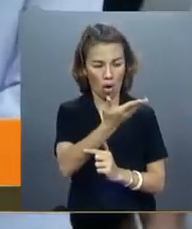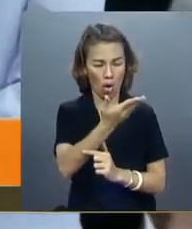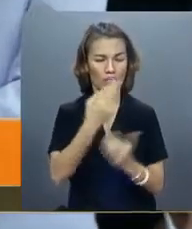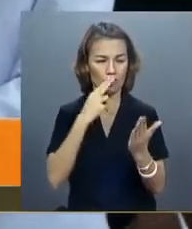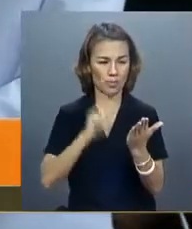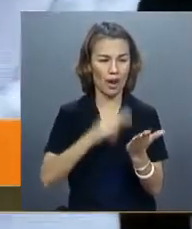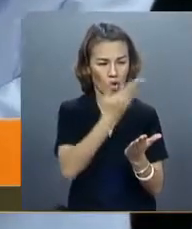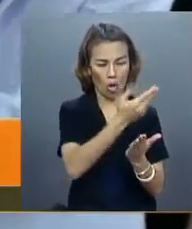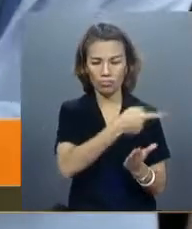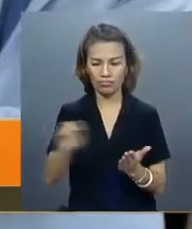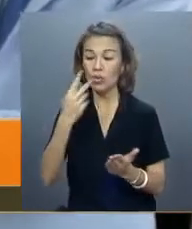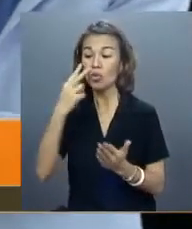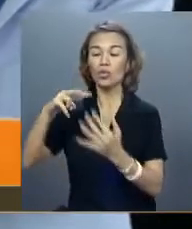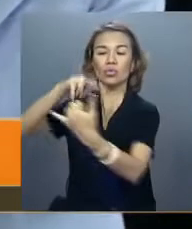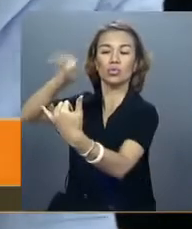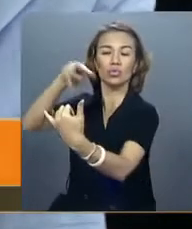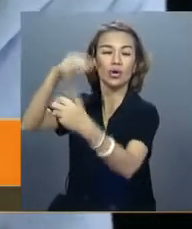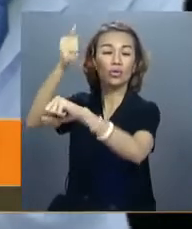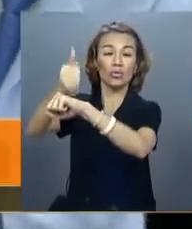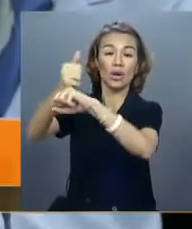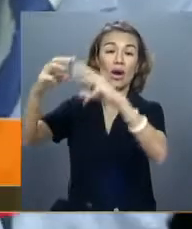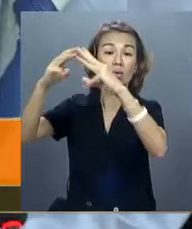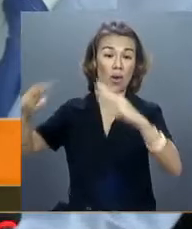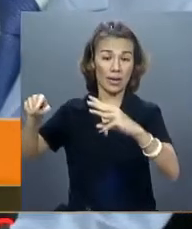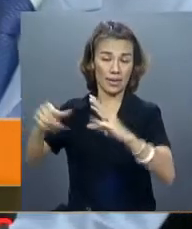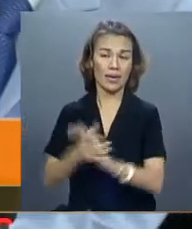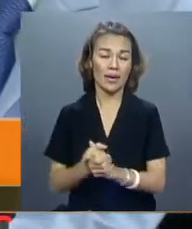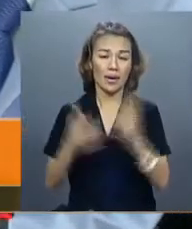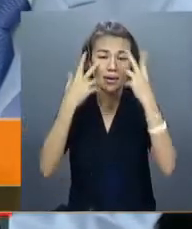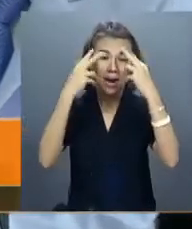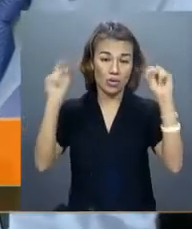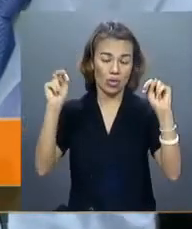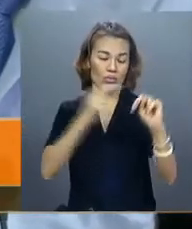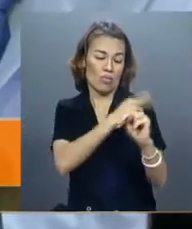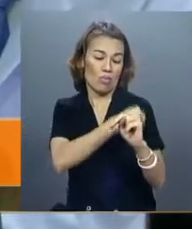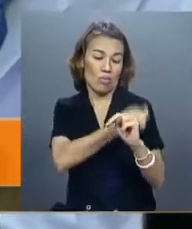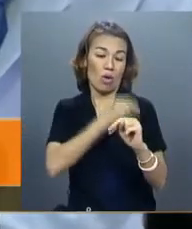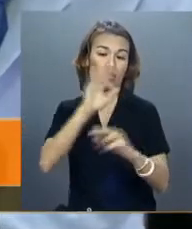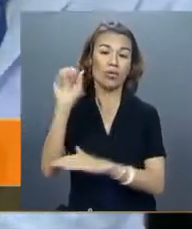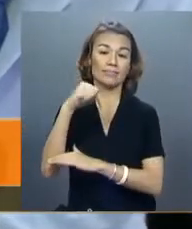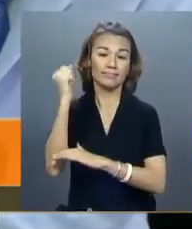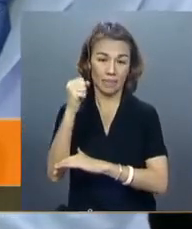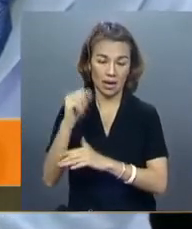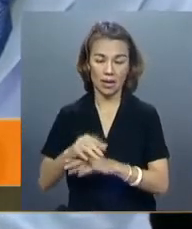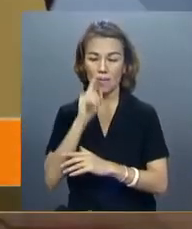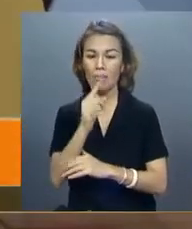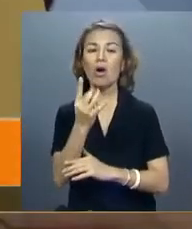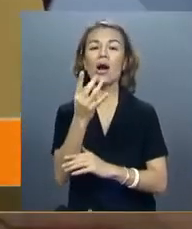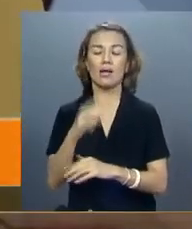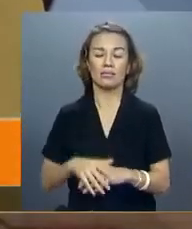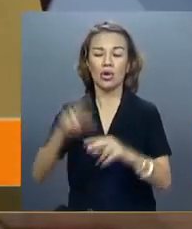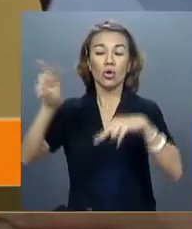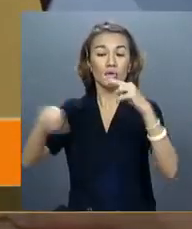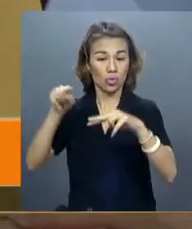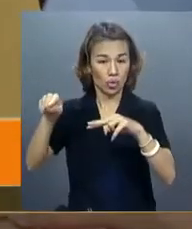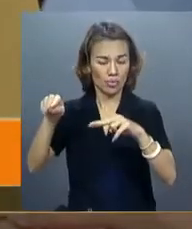ชโยนายแพทย์สมศักดิ์โลเลขานายกแพทยสภาเปิดเผยว่าคณะแพทย์พร้อมที่จะเข้าตรวจอาการอาพาธของ